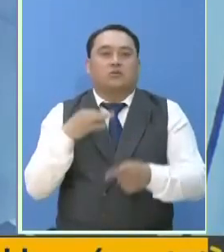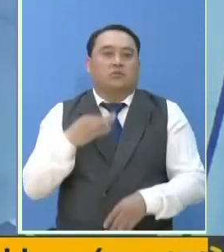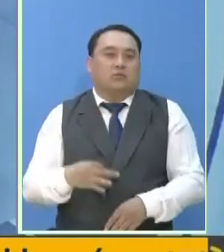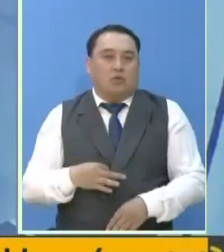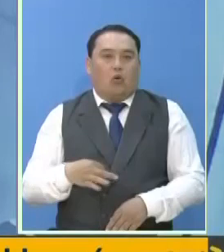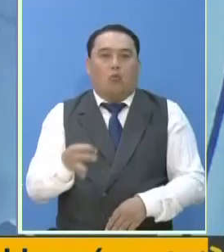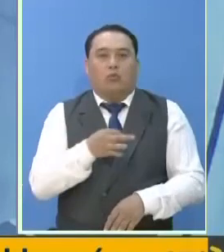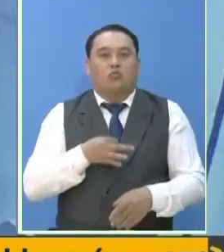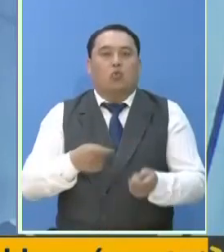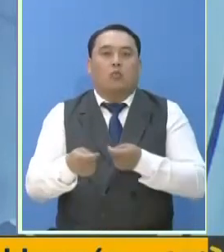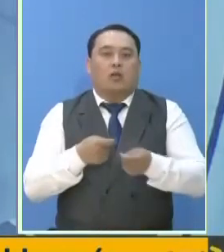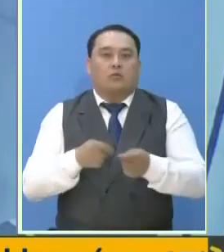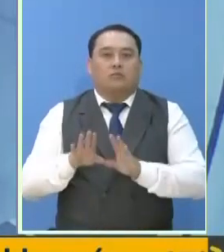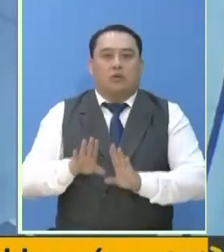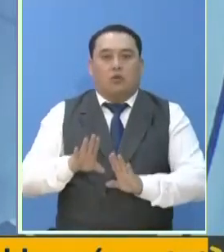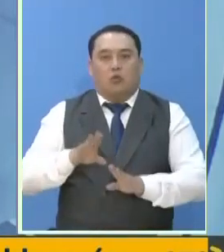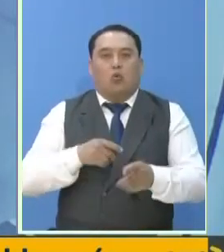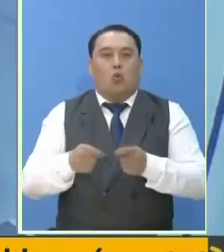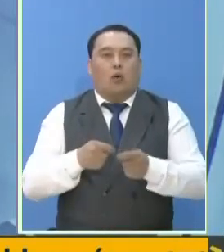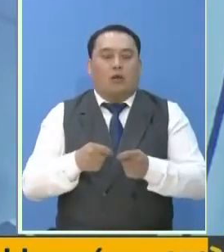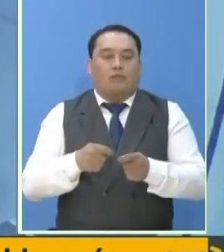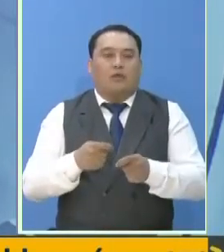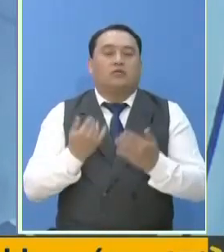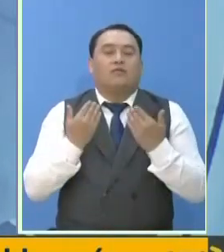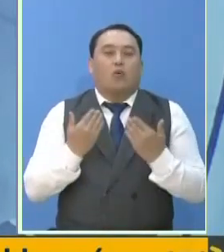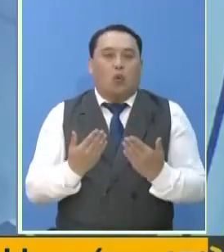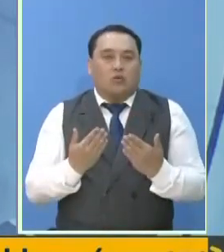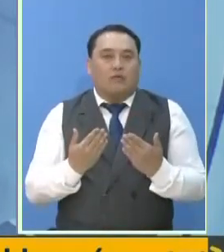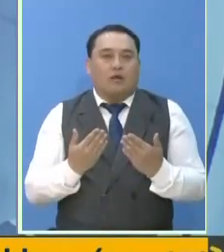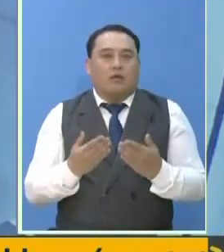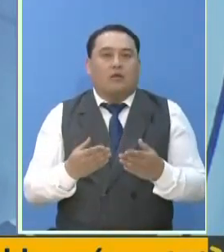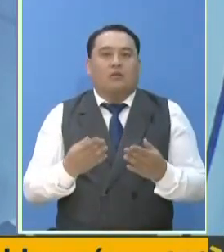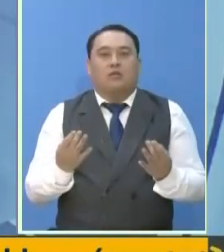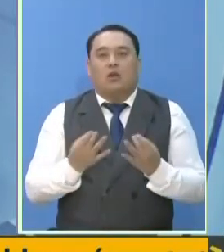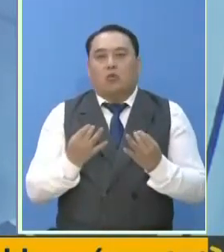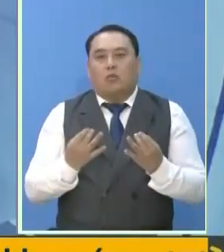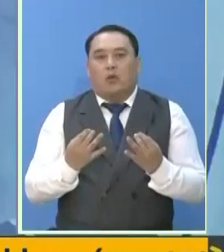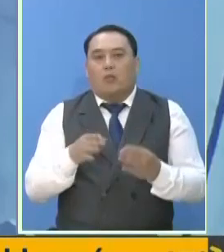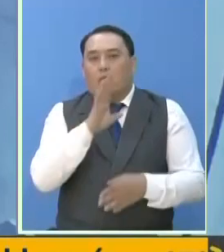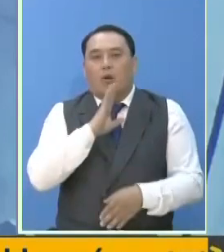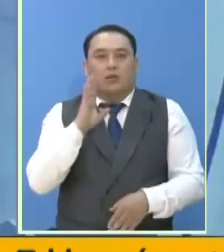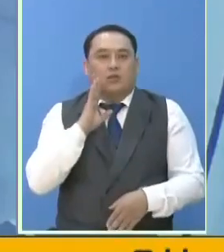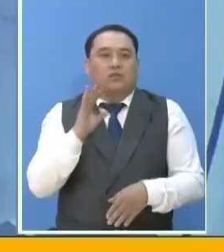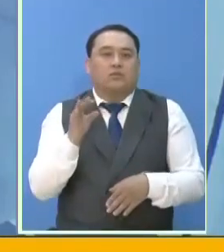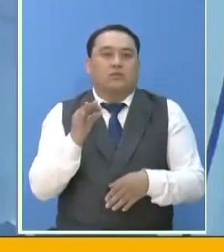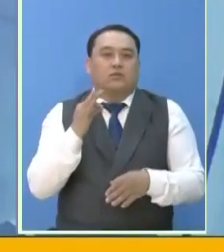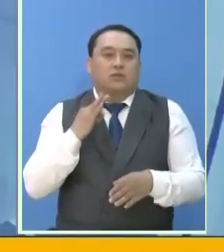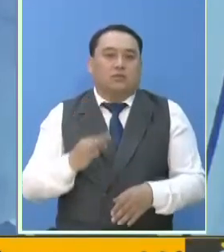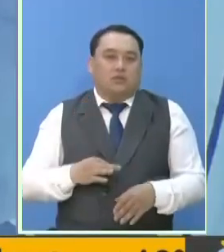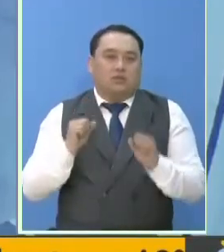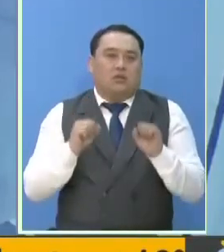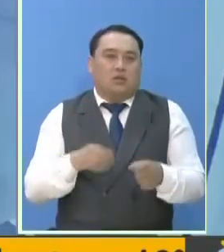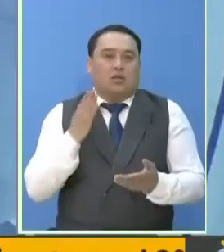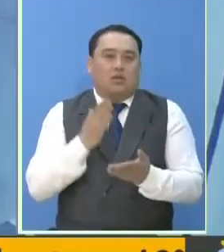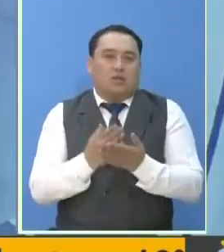является в областном управлении заместителем руководителя управления. В данном случае конфликт интересов между матерью и сыном, возможно, где-то